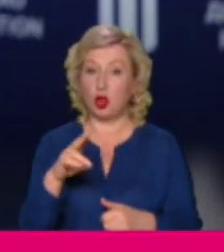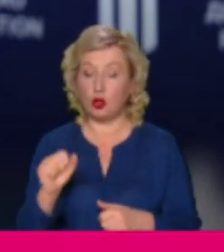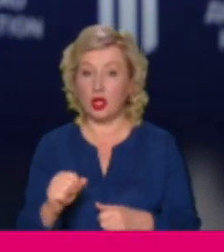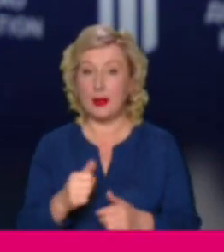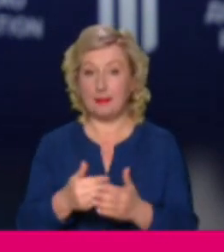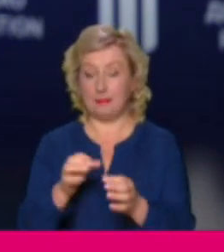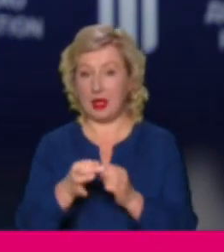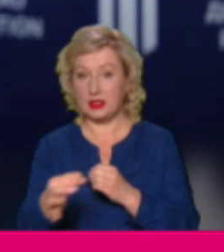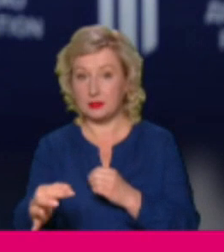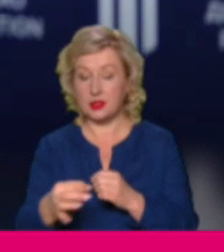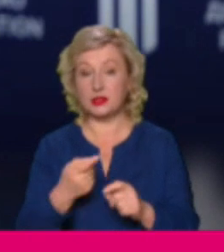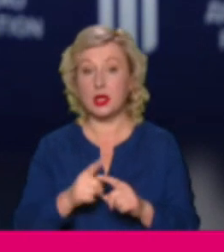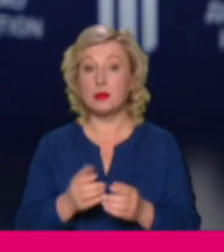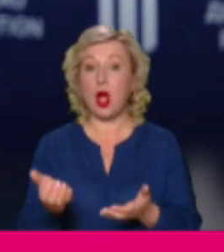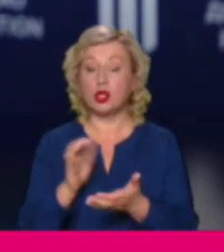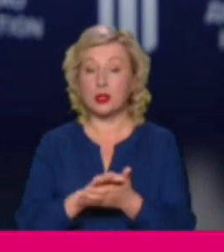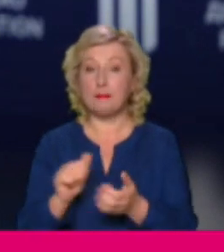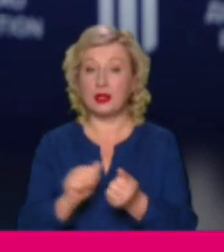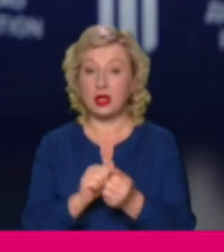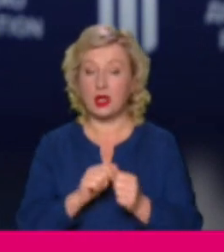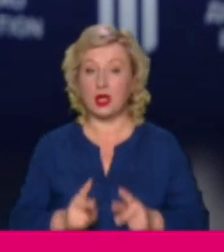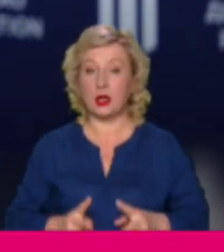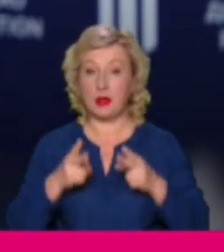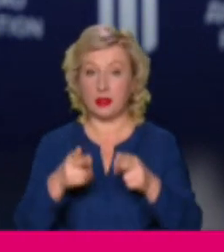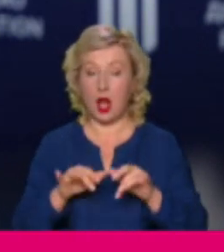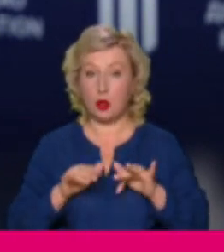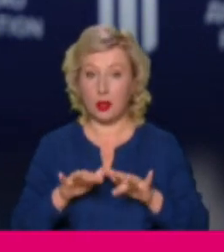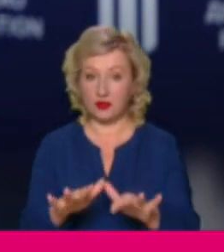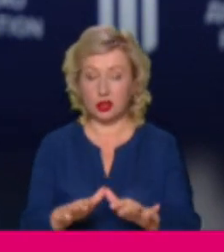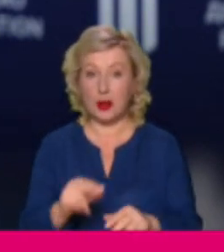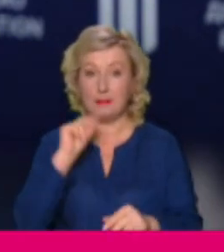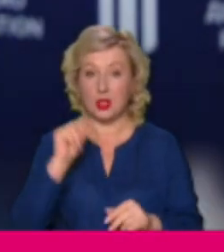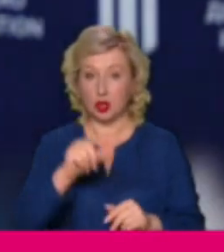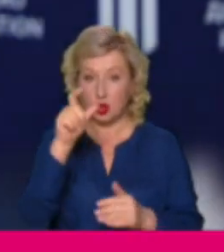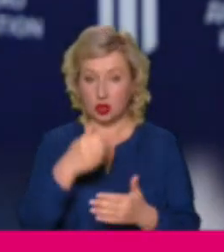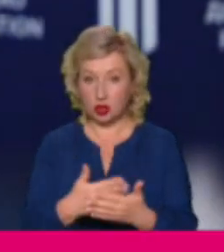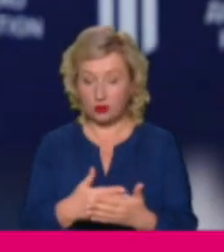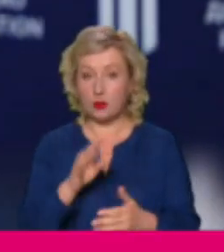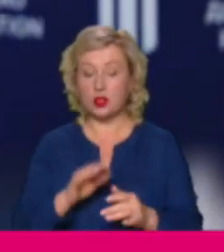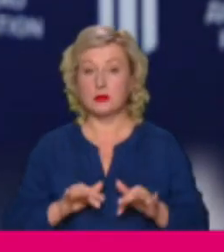передмісті. Після ознайомлення з матеріалами кримінального провадження підозрюваним справа буде направлена до суду.